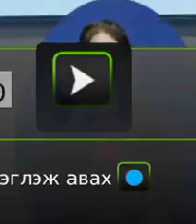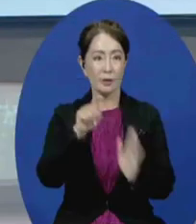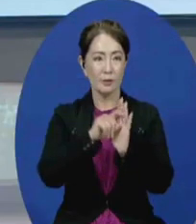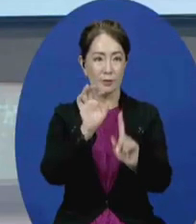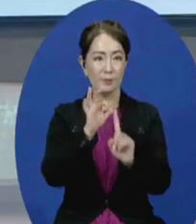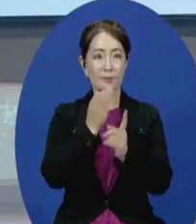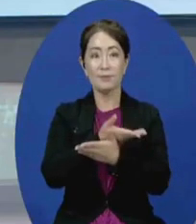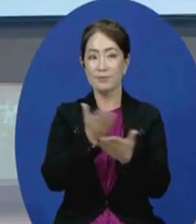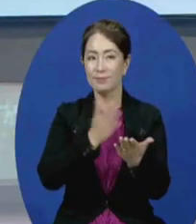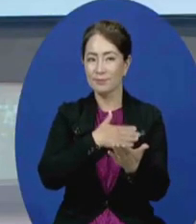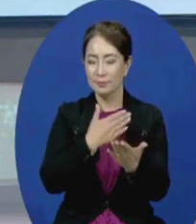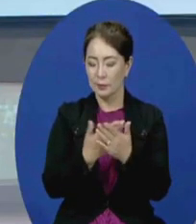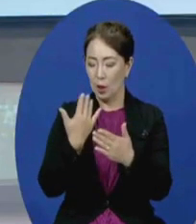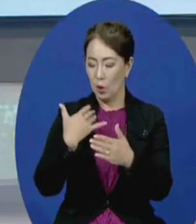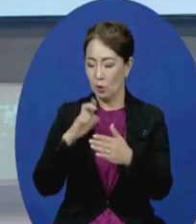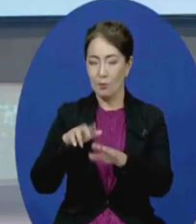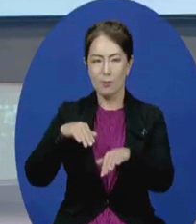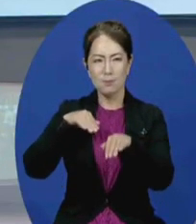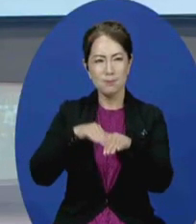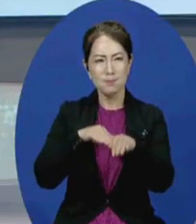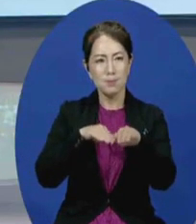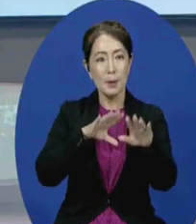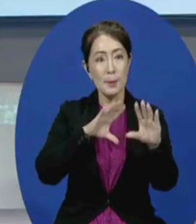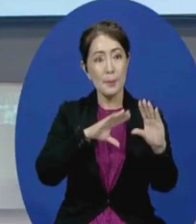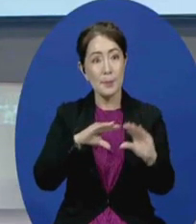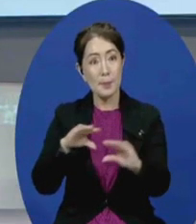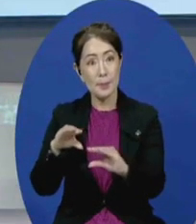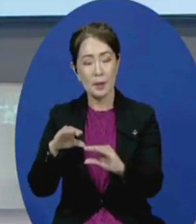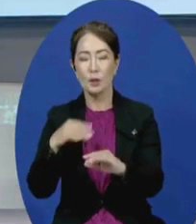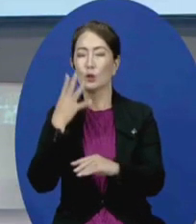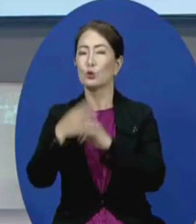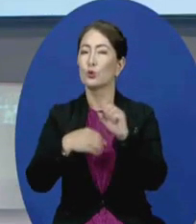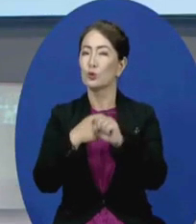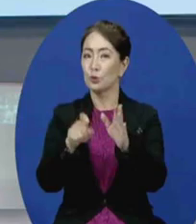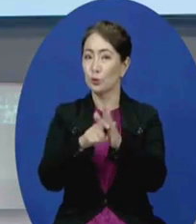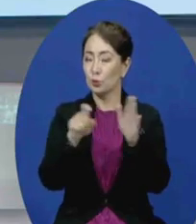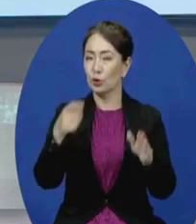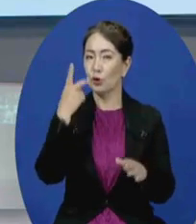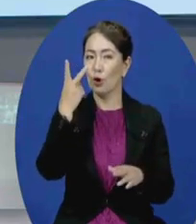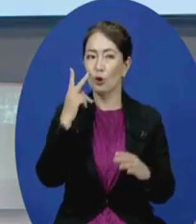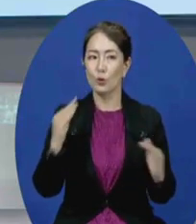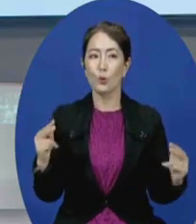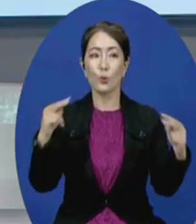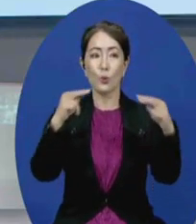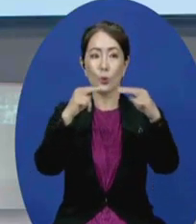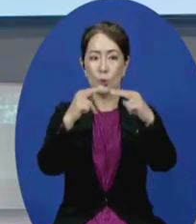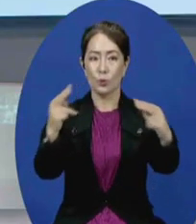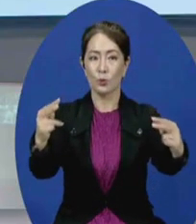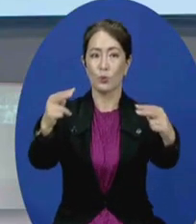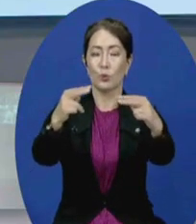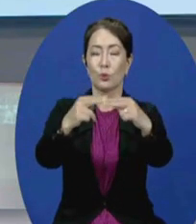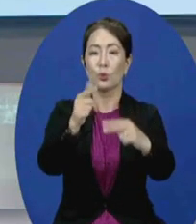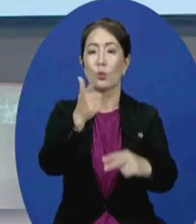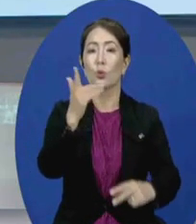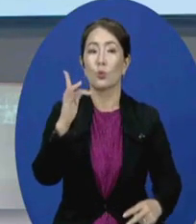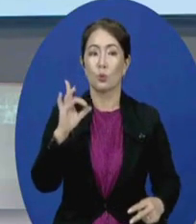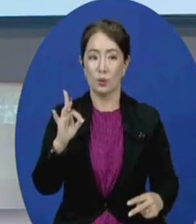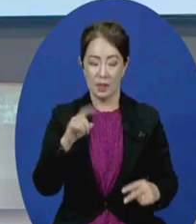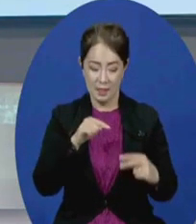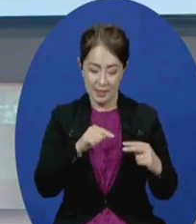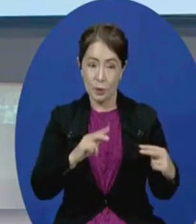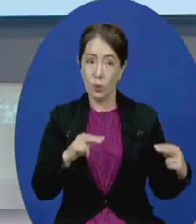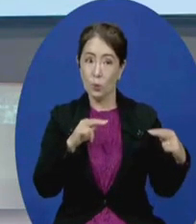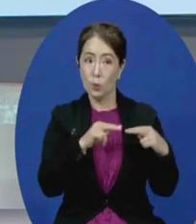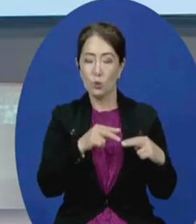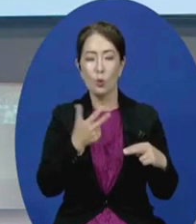Баяурдыг сонгуулж баярлалаа. Хотын төвчрлийг бууруулахаар сүүлийн 4 жилийн хугацаанд 2 гүр байгууллаа. Нэг гүр нь хотын төвчрлийг 30% бууруулна